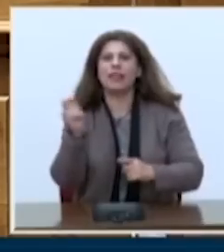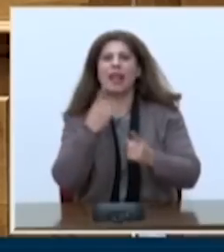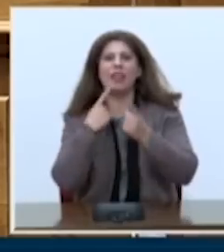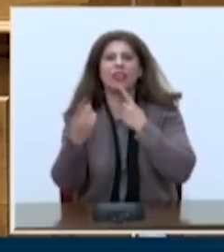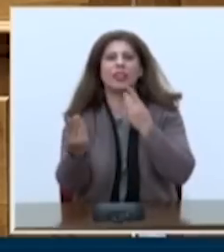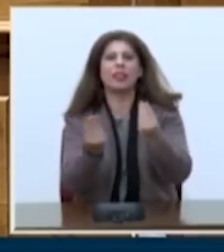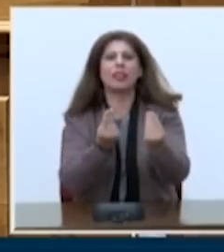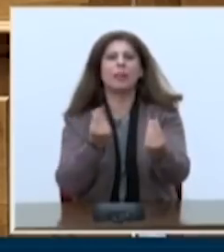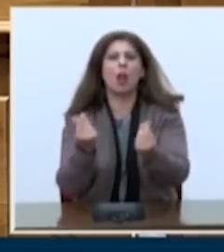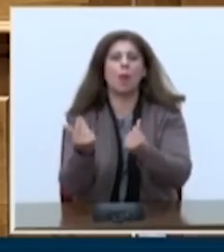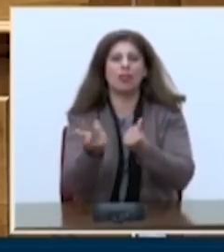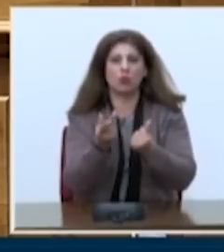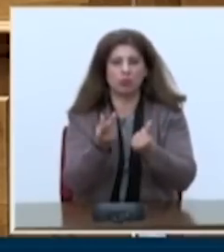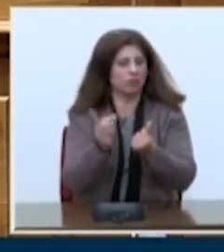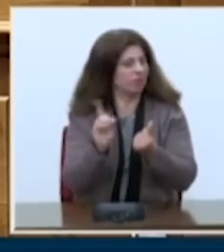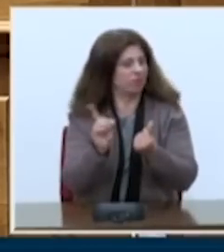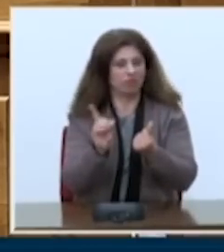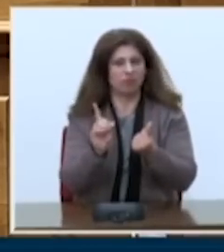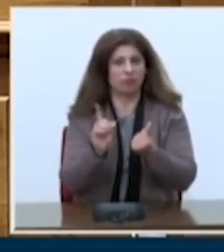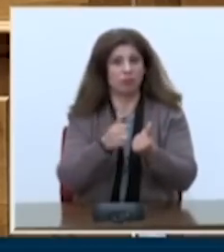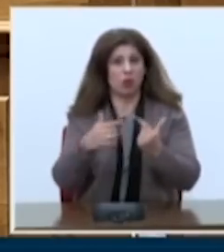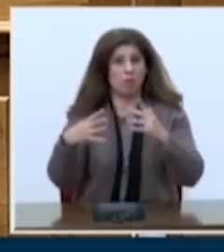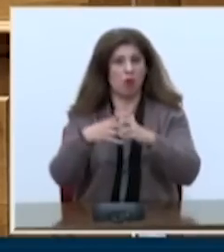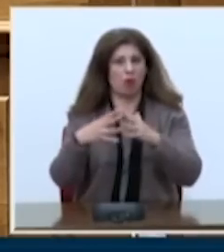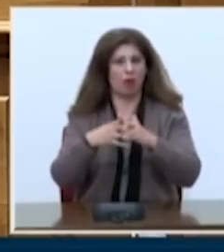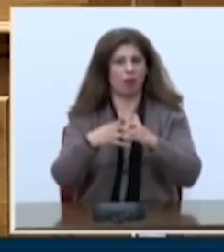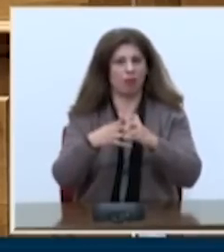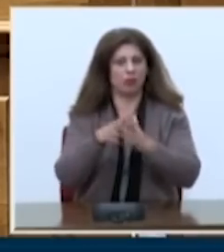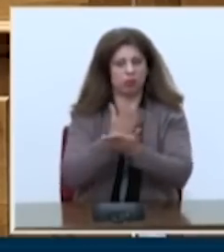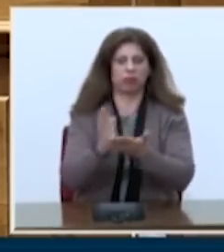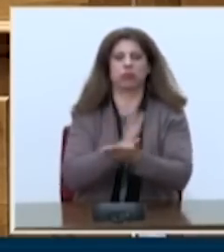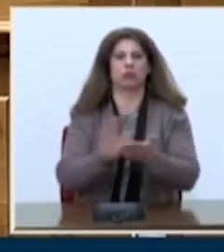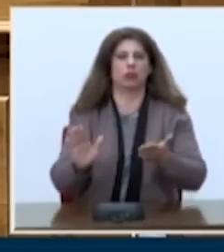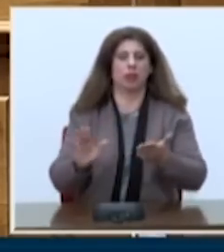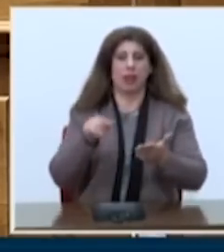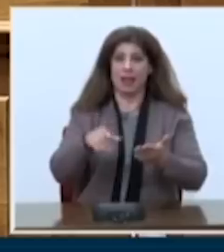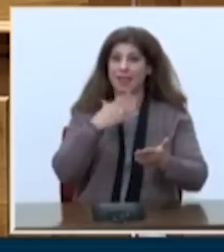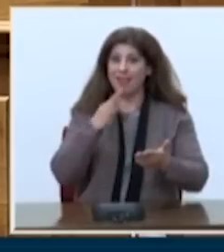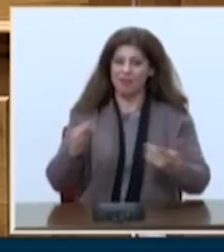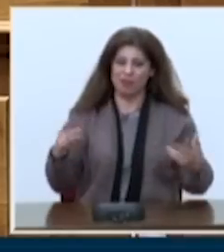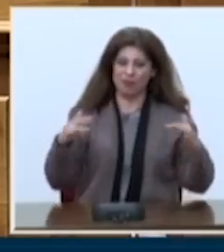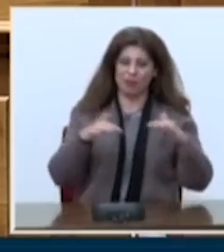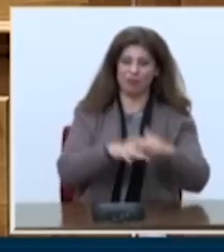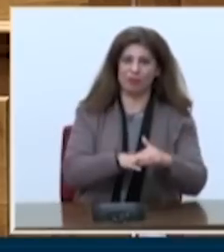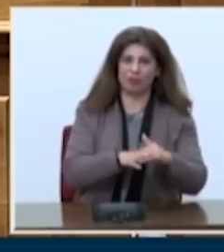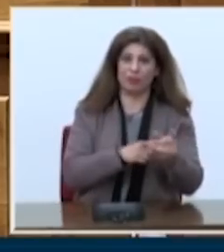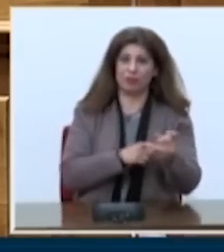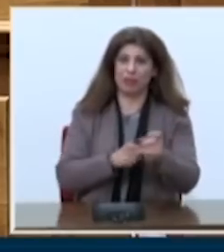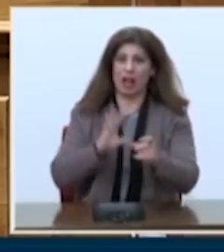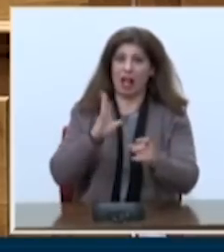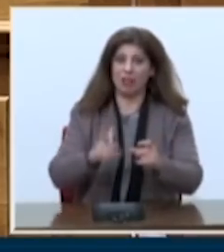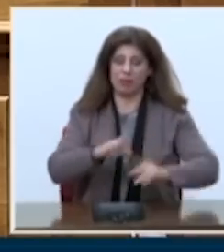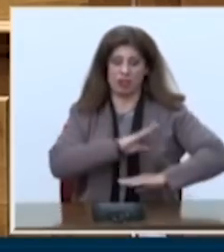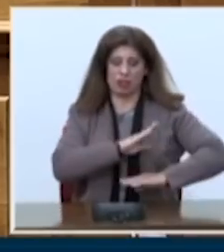Αυτό επιβεβαιώνουν άλλωστε η συγκέντρωση τεράστιας δύναμης πυρός, οι καθημερινές στρατιωτικές ασκήσεις, η